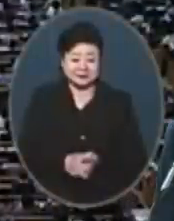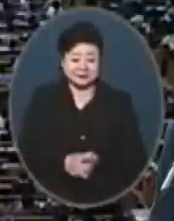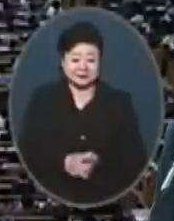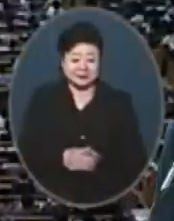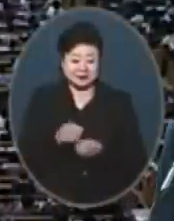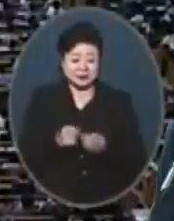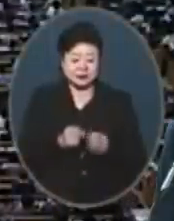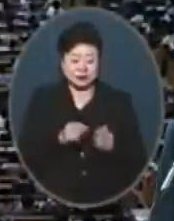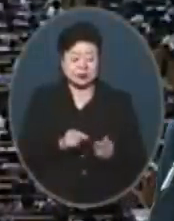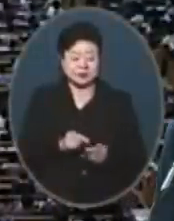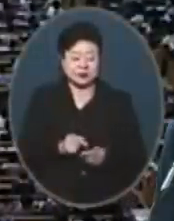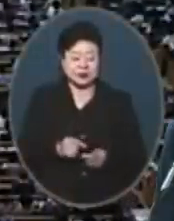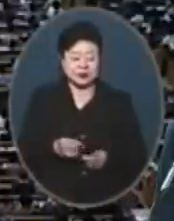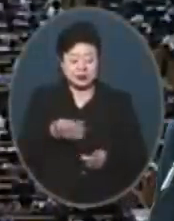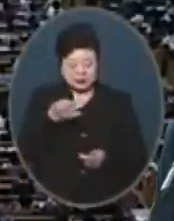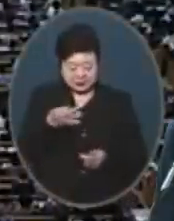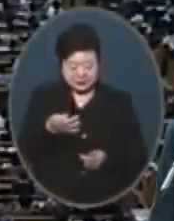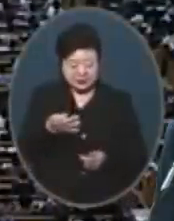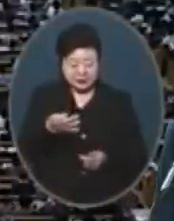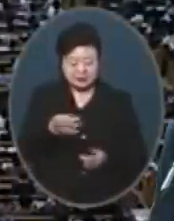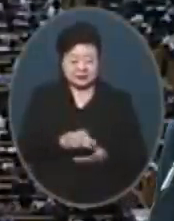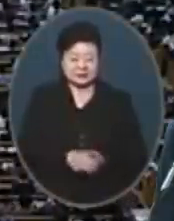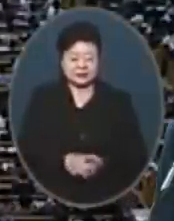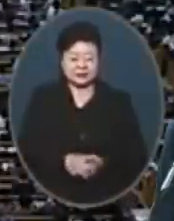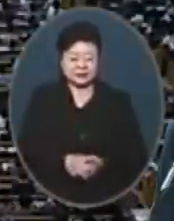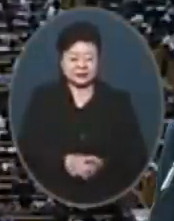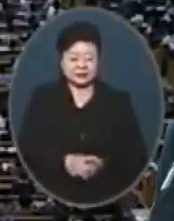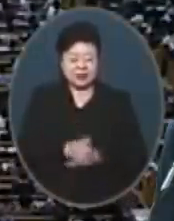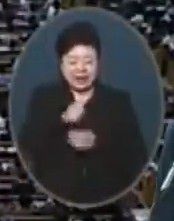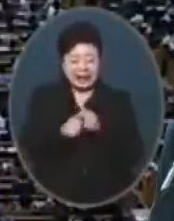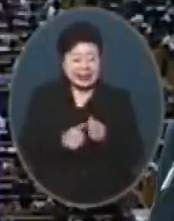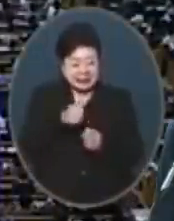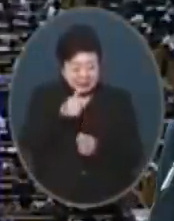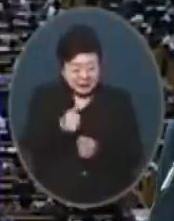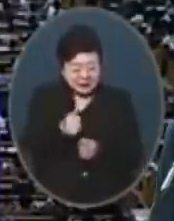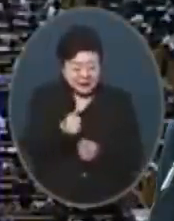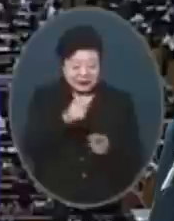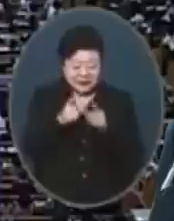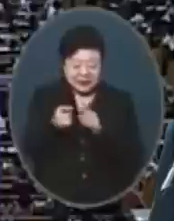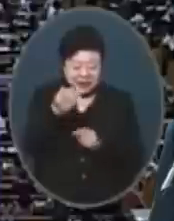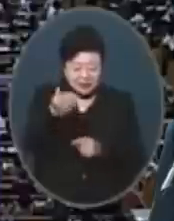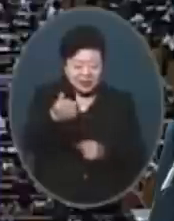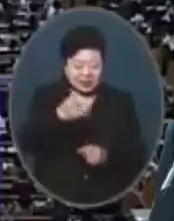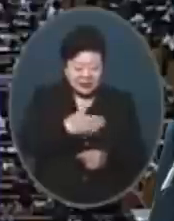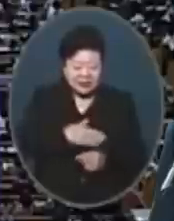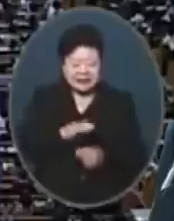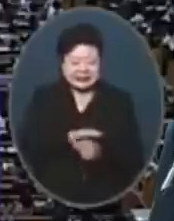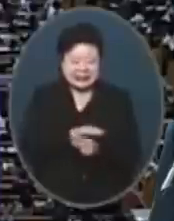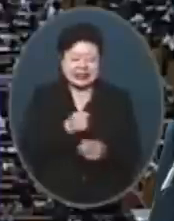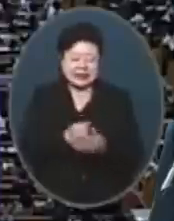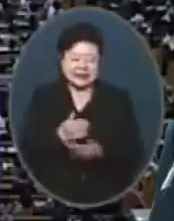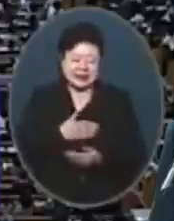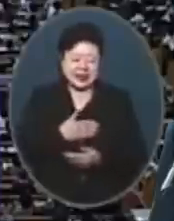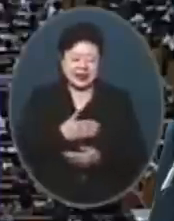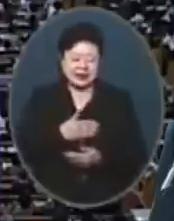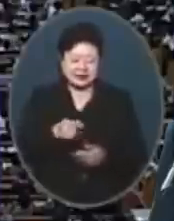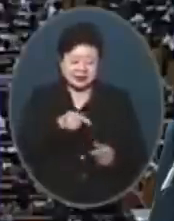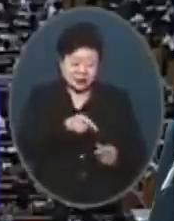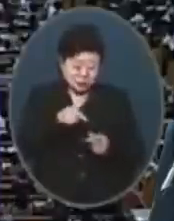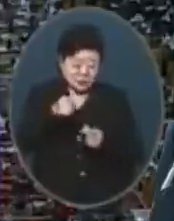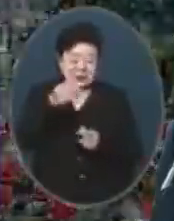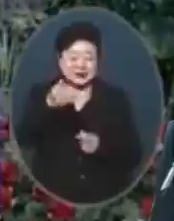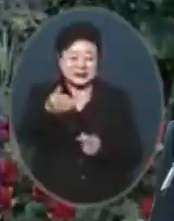시편 91편 14절부터 16절에 하나님이 이르시되 그가 나를 사랑한즉 내가 그를 건지리라